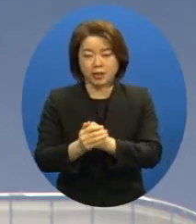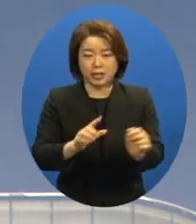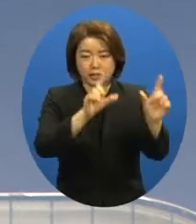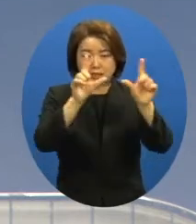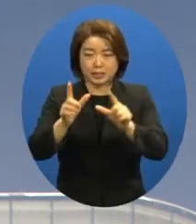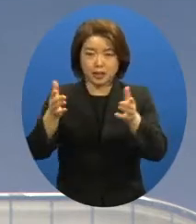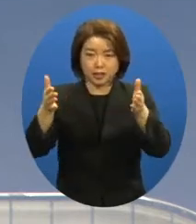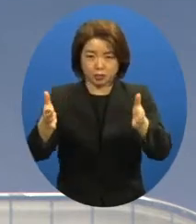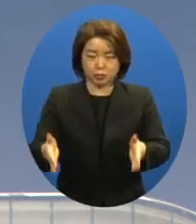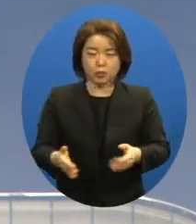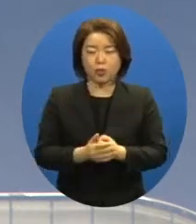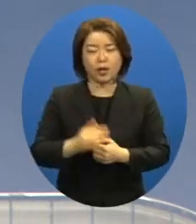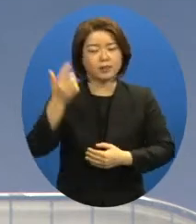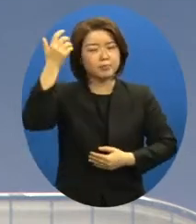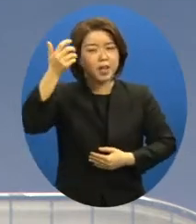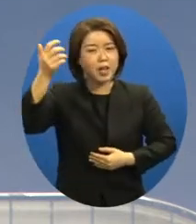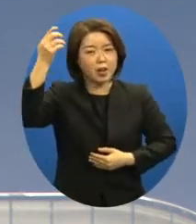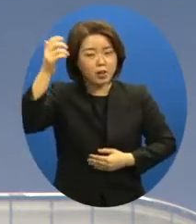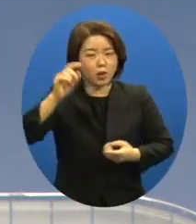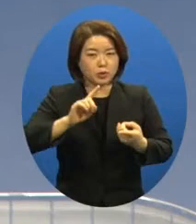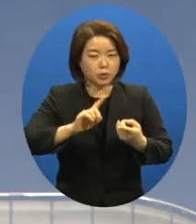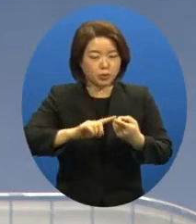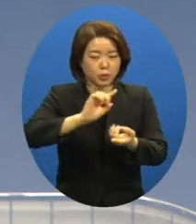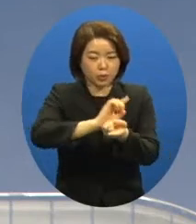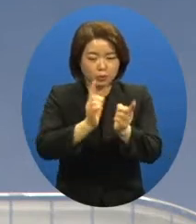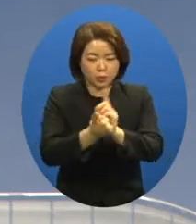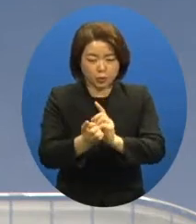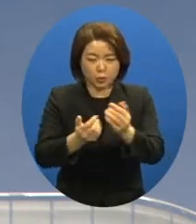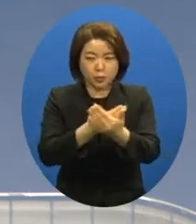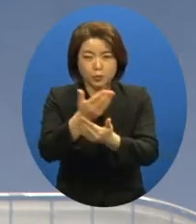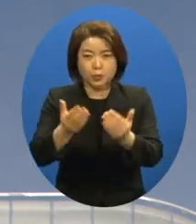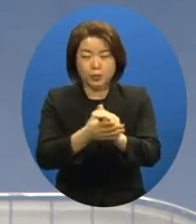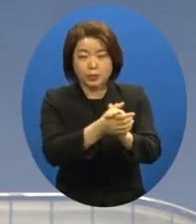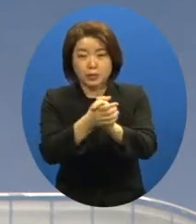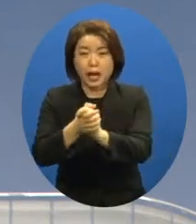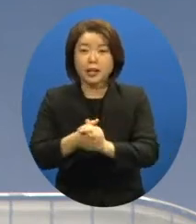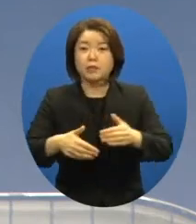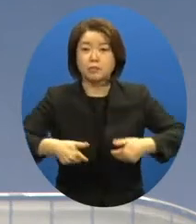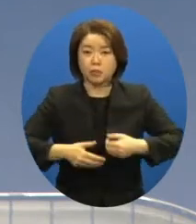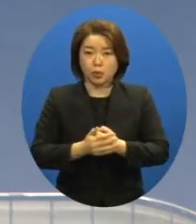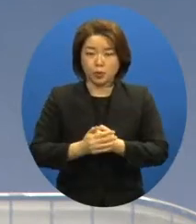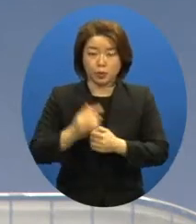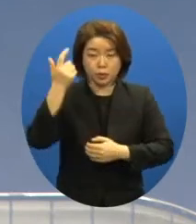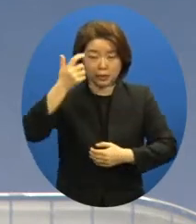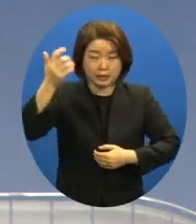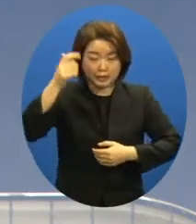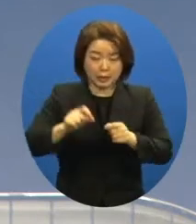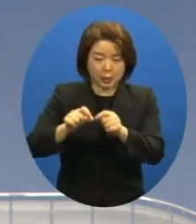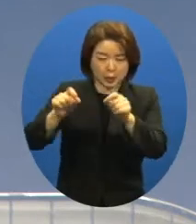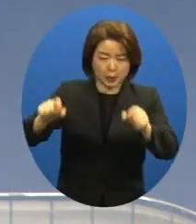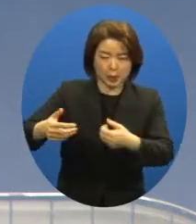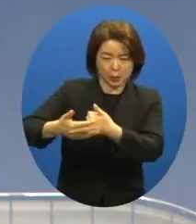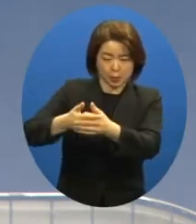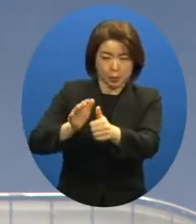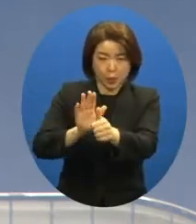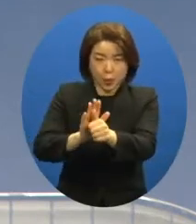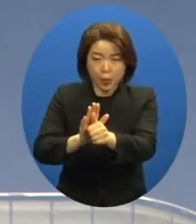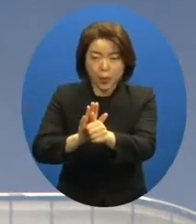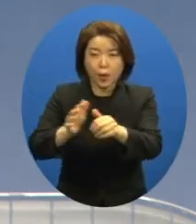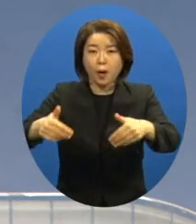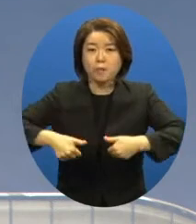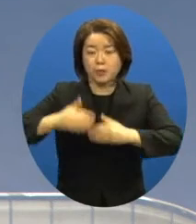살면서 영적으로도 서로 사귐이 있어야 하고 또한 영적인 동지가 되어야 된다 하는